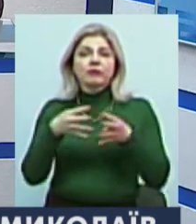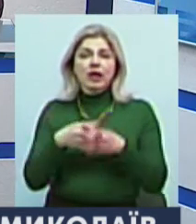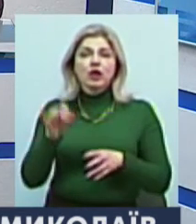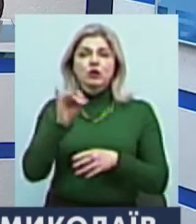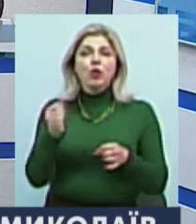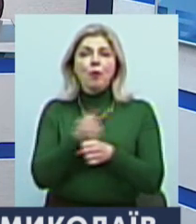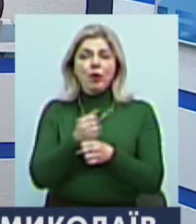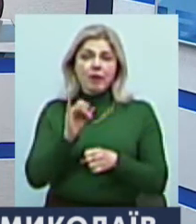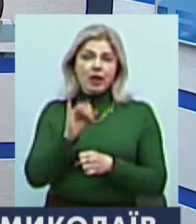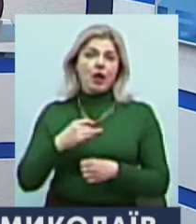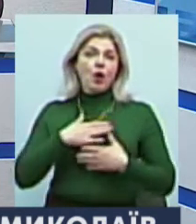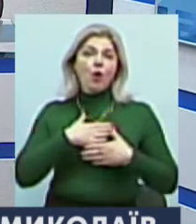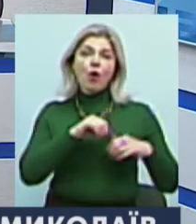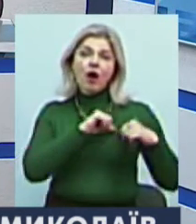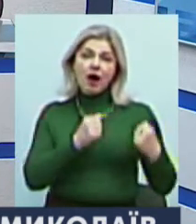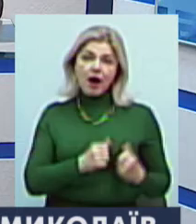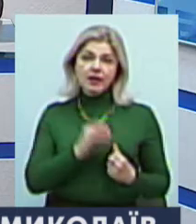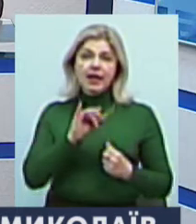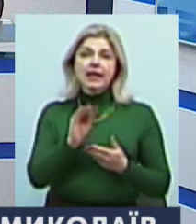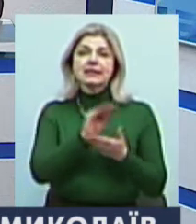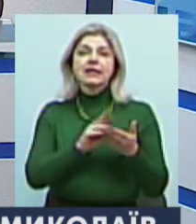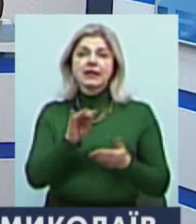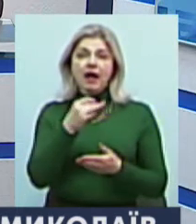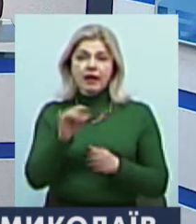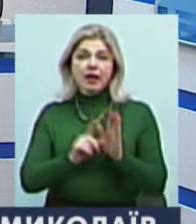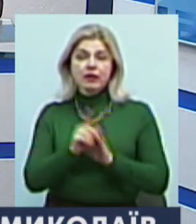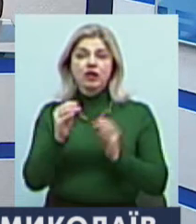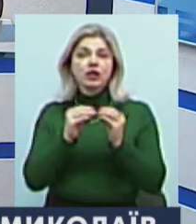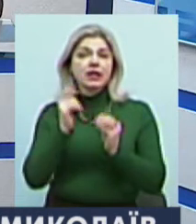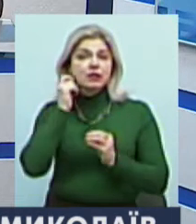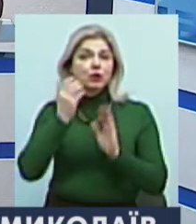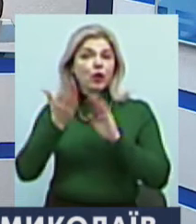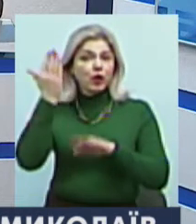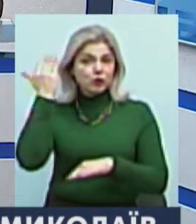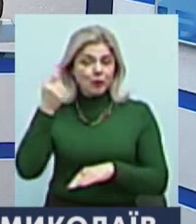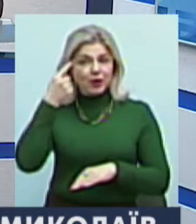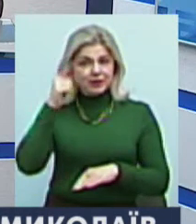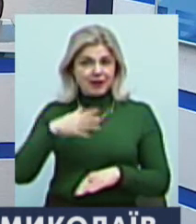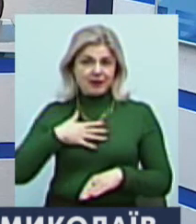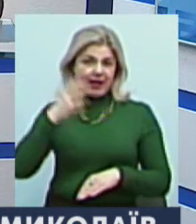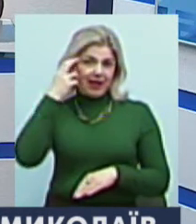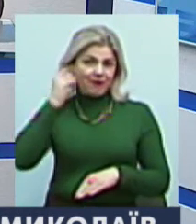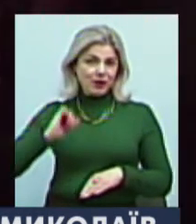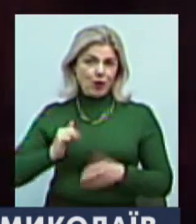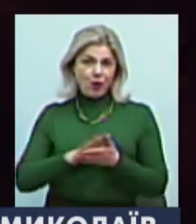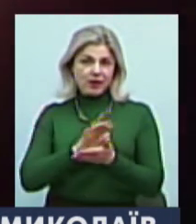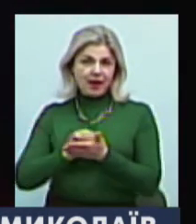та кохання і чому сценарій фільму почали писати 10 років тому, знають наші київські колеги.